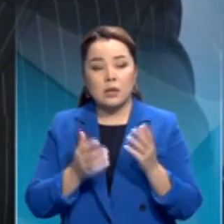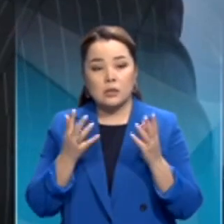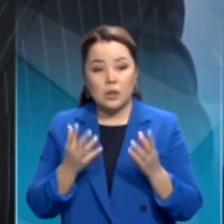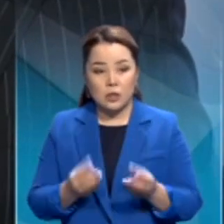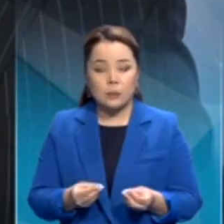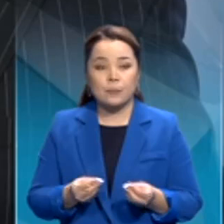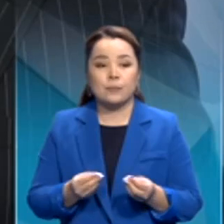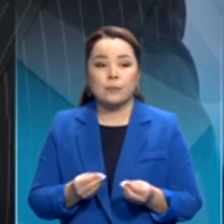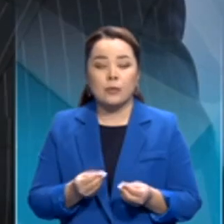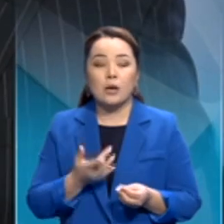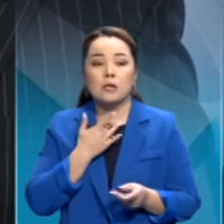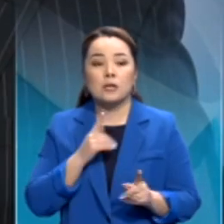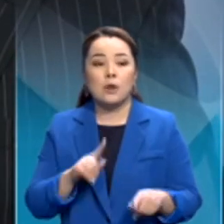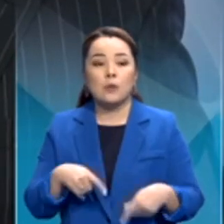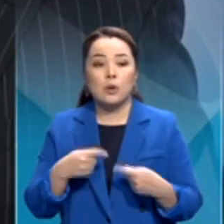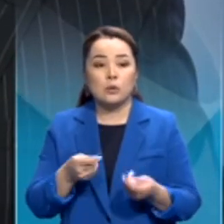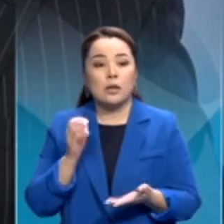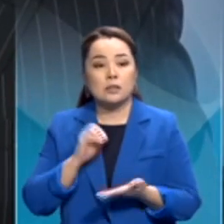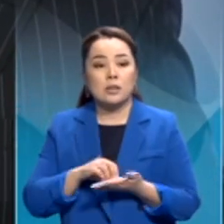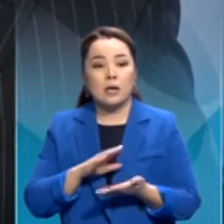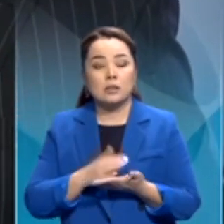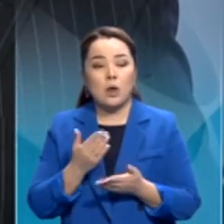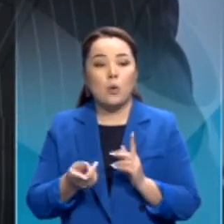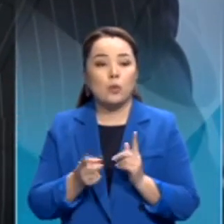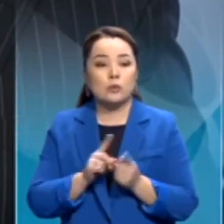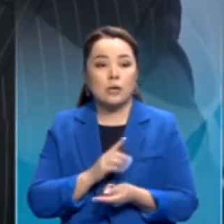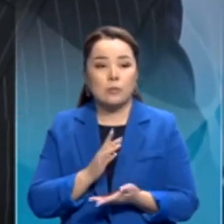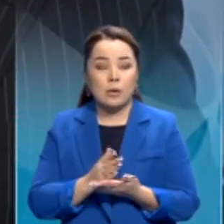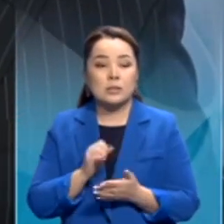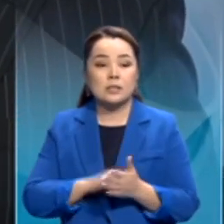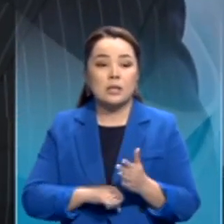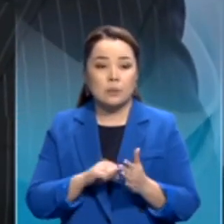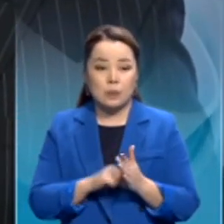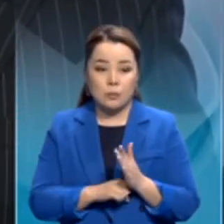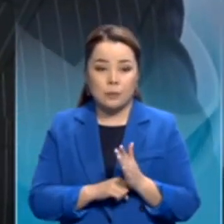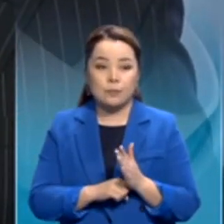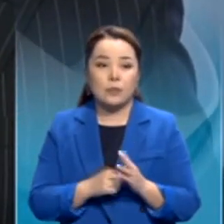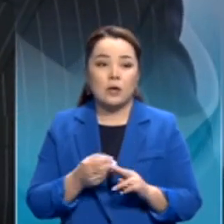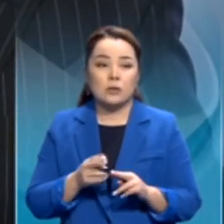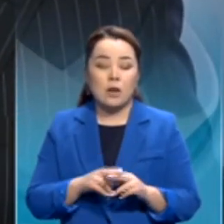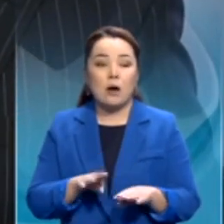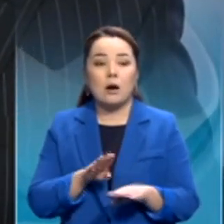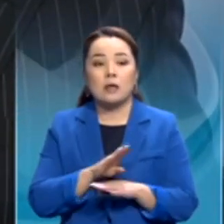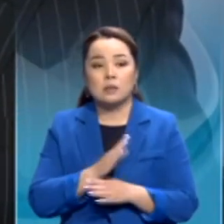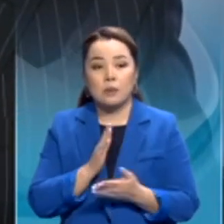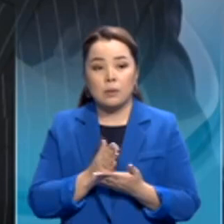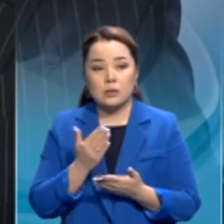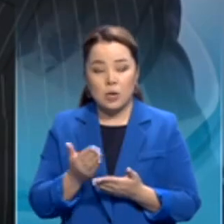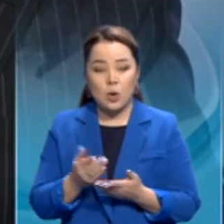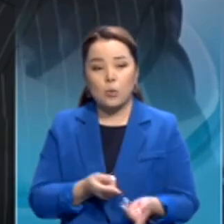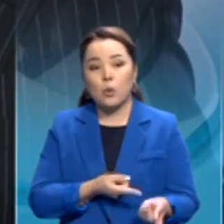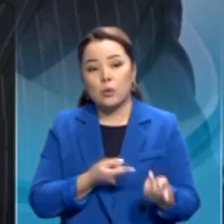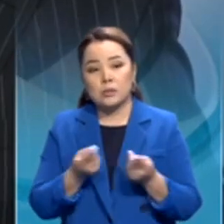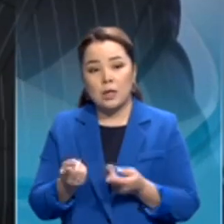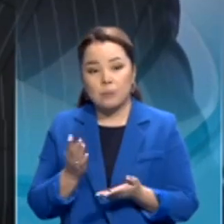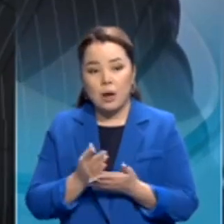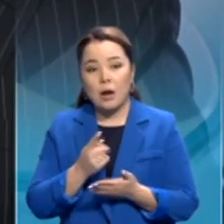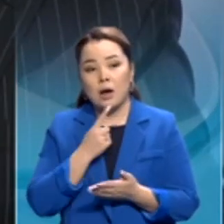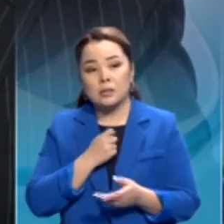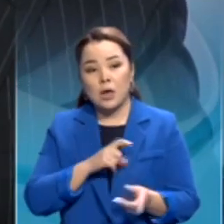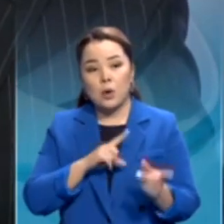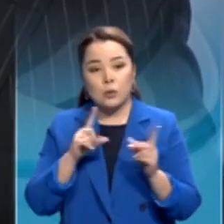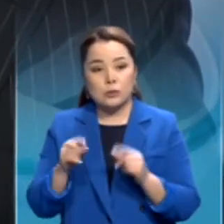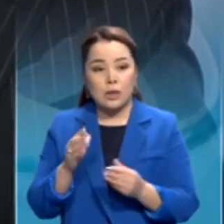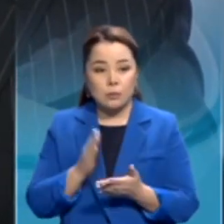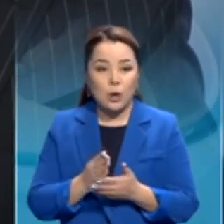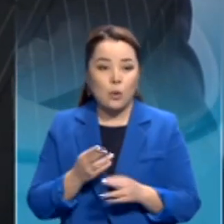күнде дауыс берушілердің саны өзгеріп отырады. Себебі қайтыс болғандар бар, көшіп кеткендер бар, әскерге кеткендер